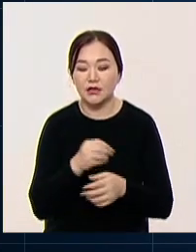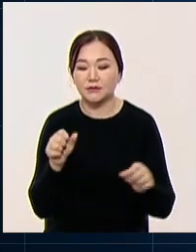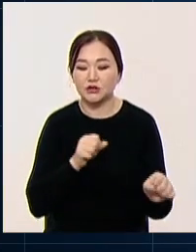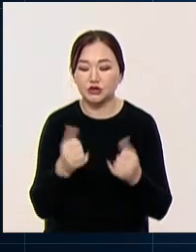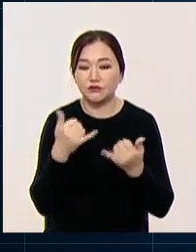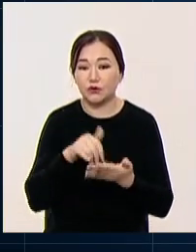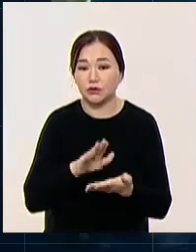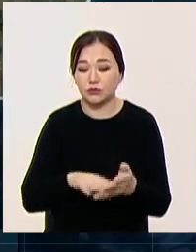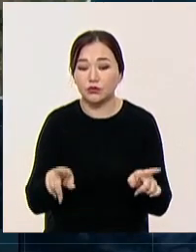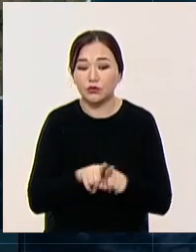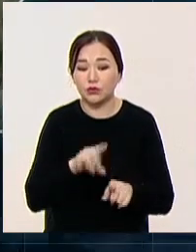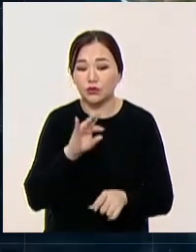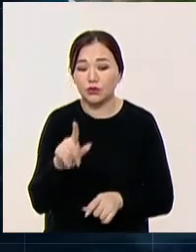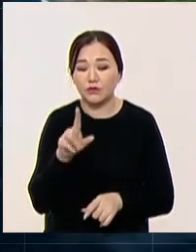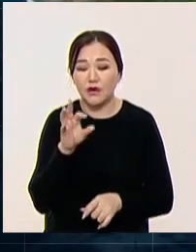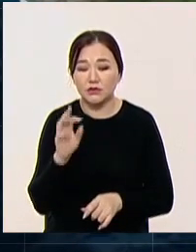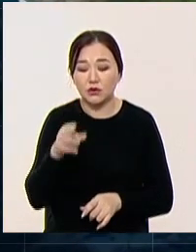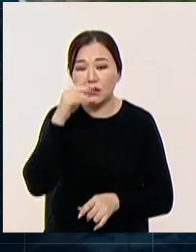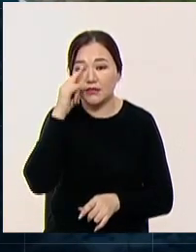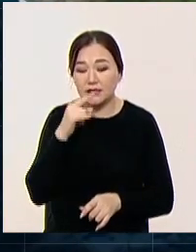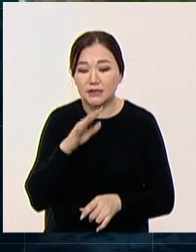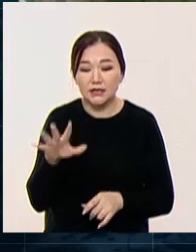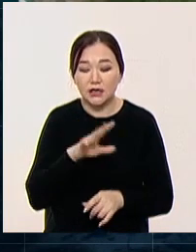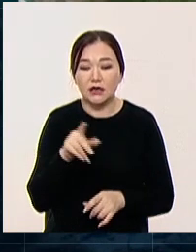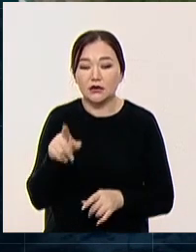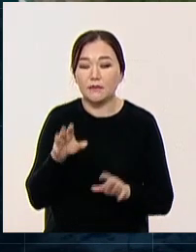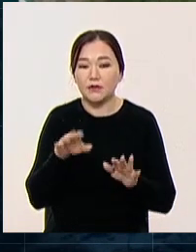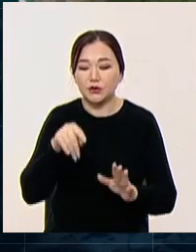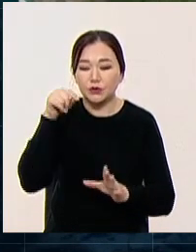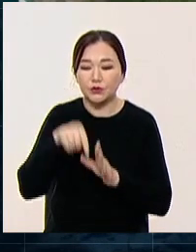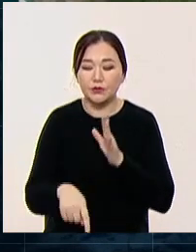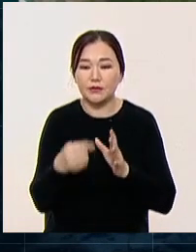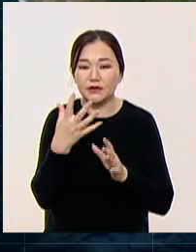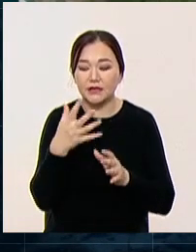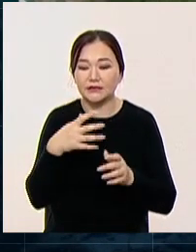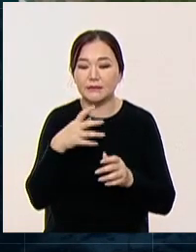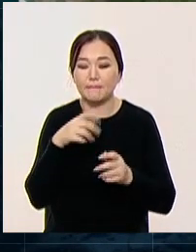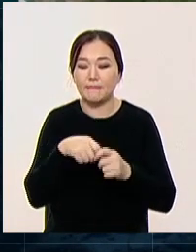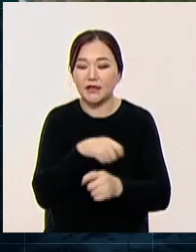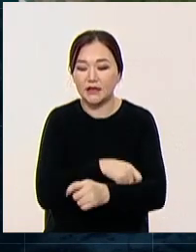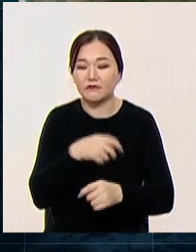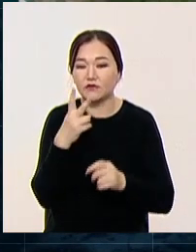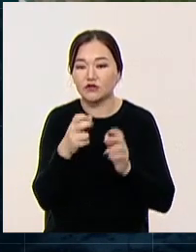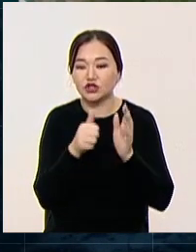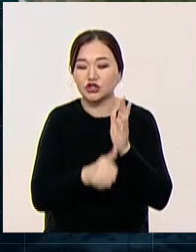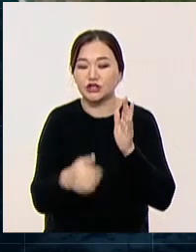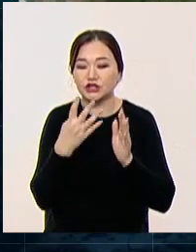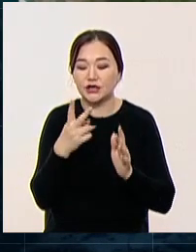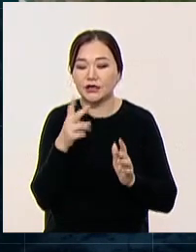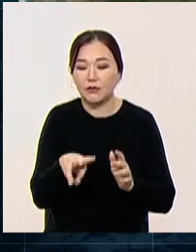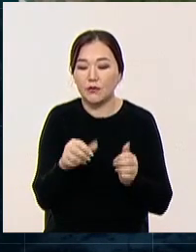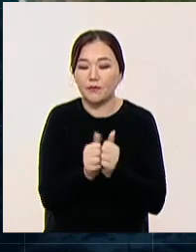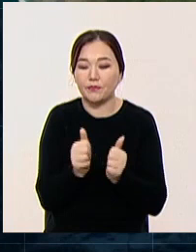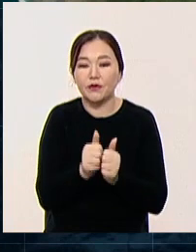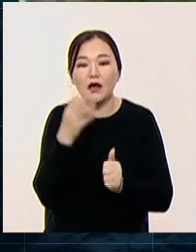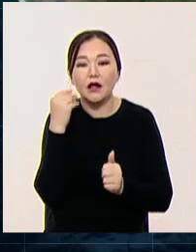сегодня зафиксировали и на юго-востоке Казахстана. Эпицентр залегал на глубине 15 метров в 264 километрах от